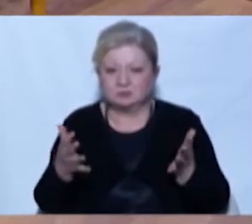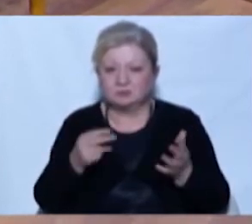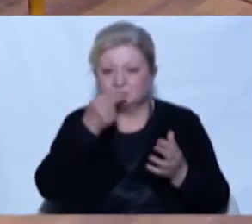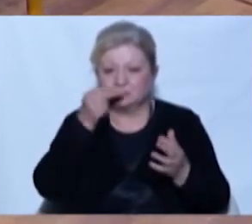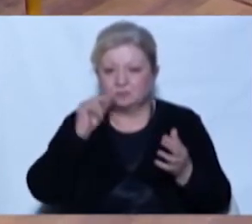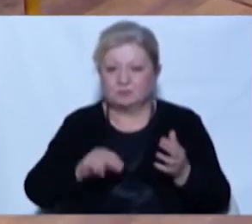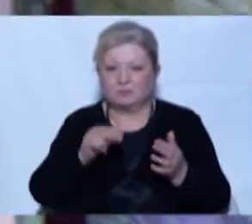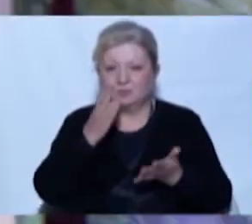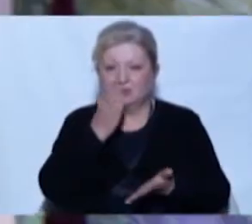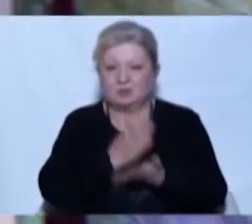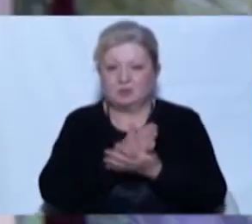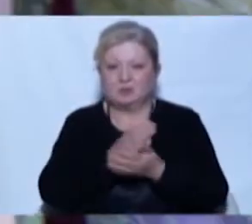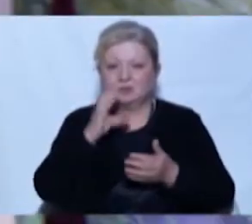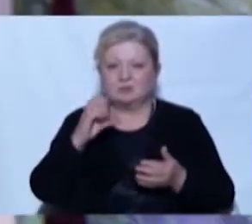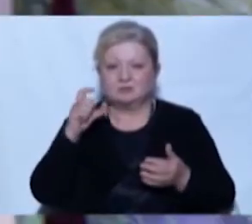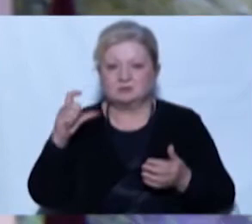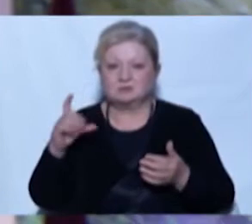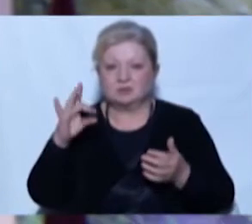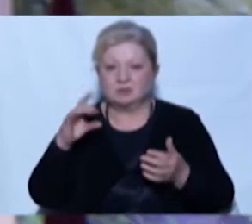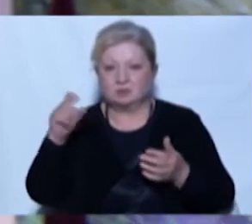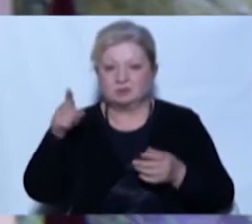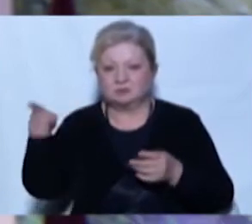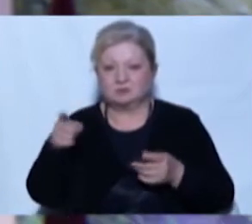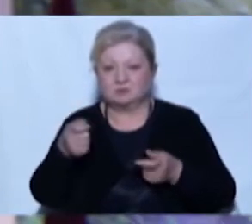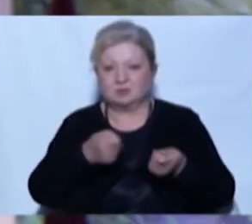დანაშაული მიუძღვის სერბეთის მაშინდელ ხელმძღვანელს,